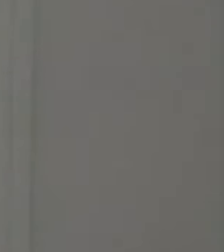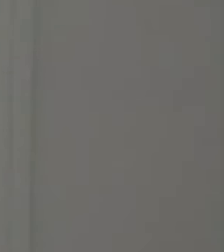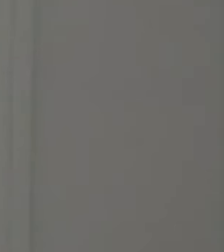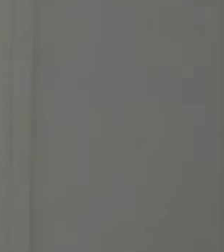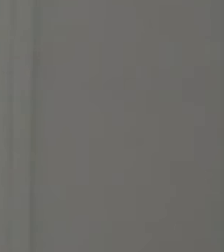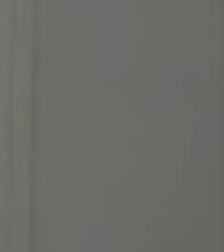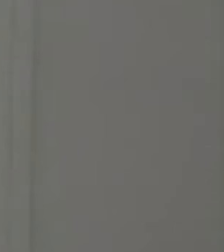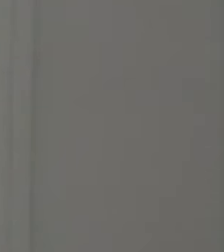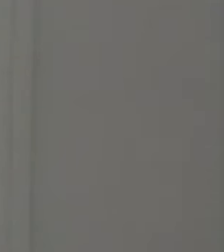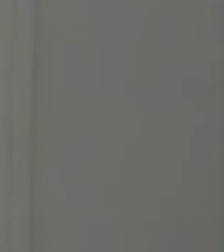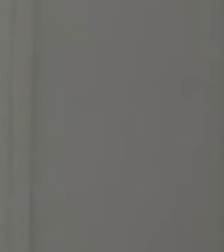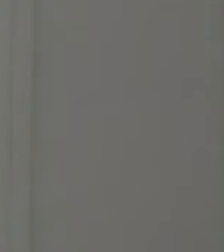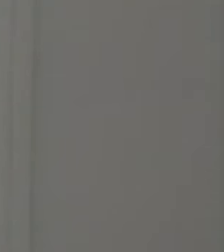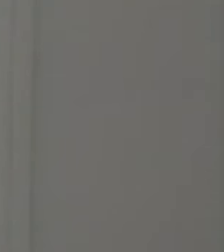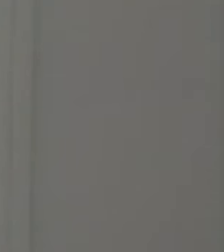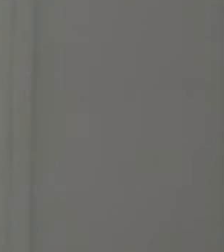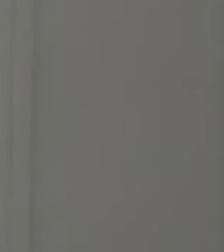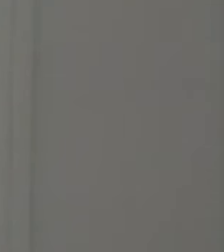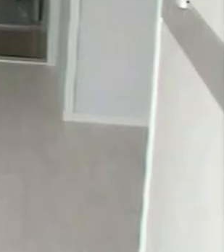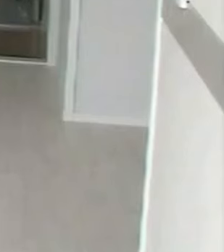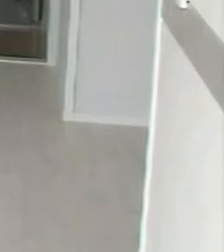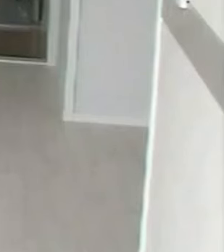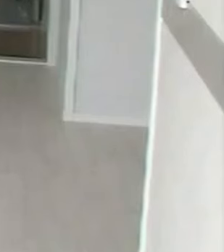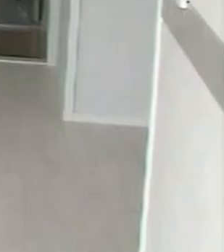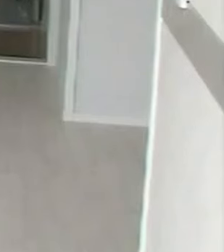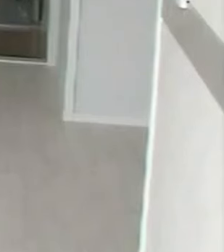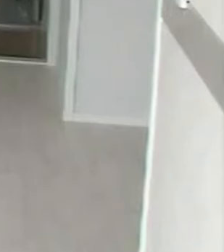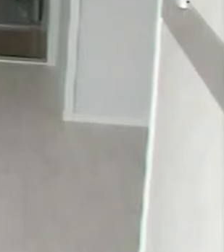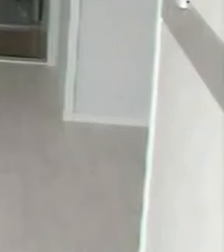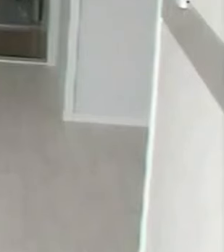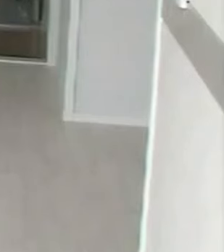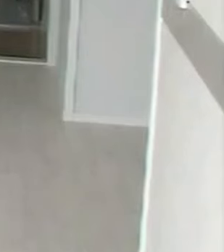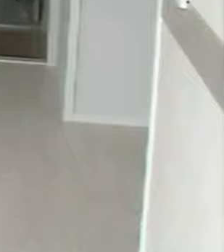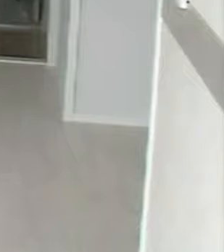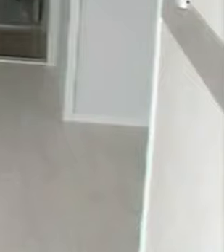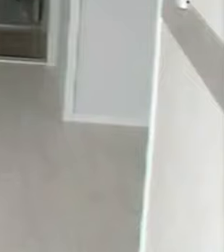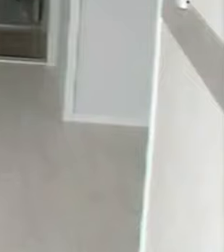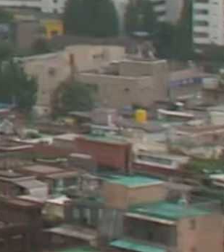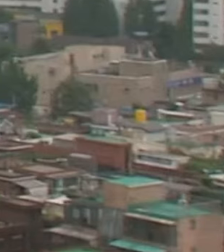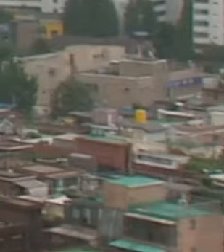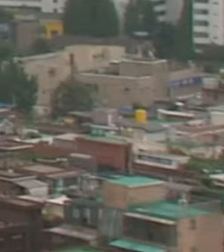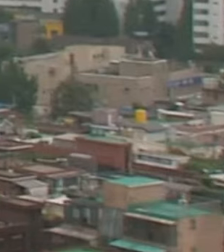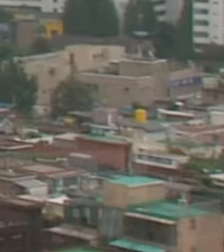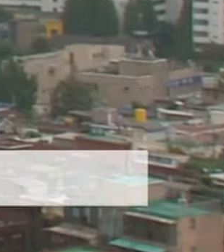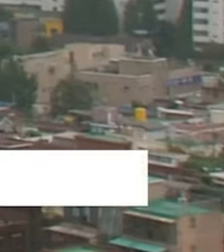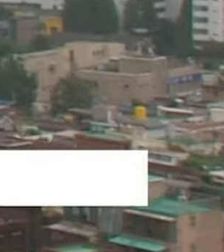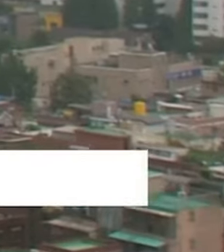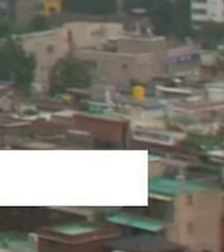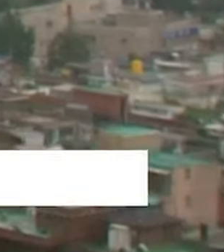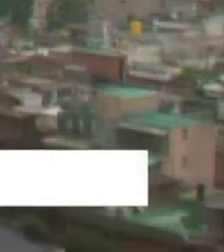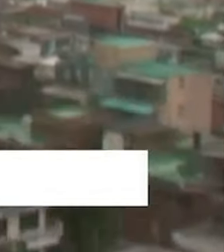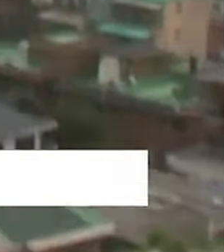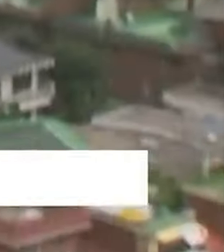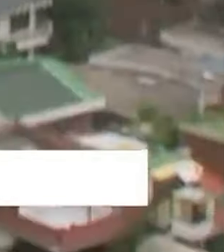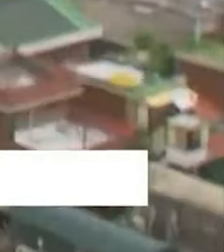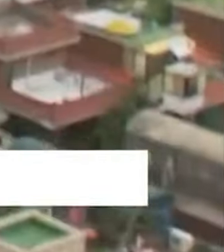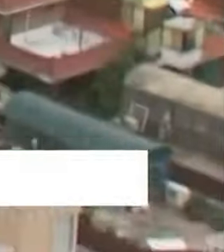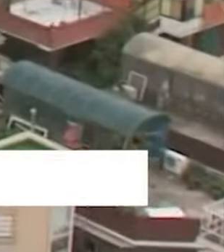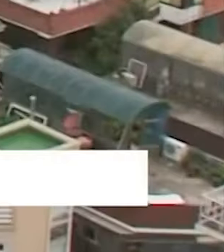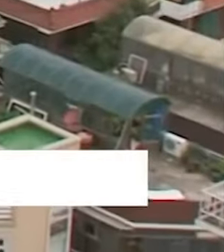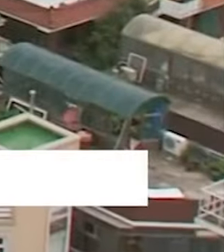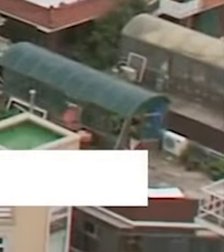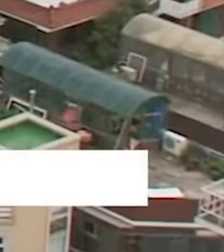공시가격 1억 6천만 원 이하의 아파트나 비아파트만이 무주택으로 인정됐습니다. 청약 때 무주택으로 간주하는